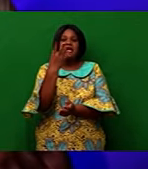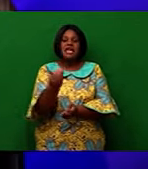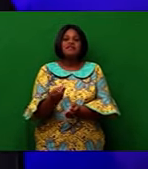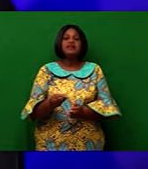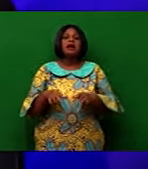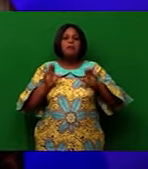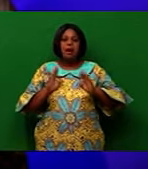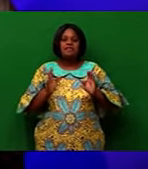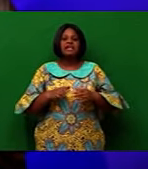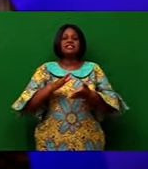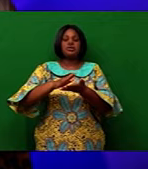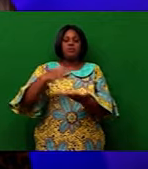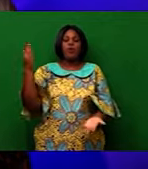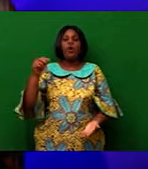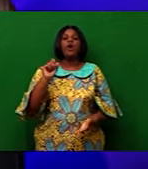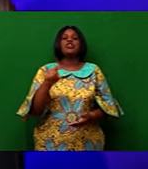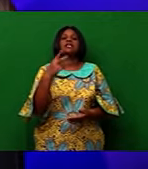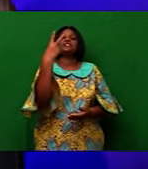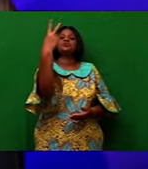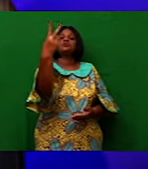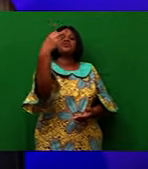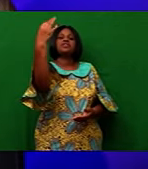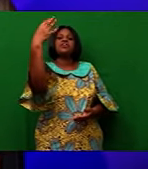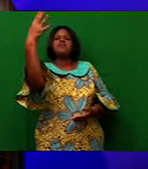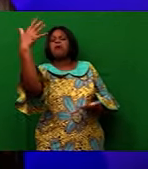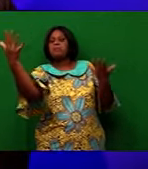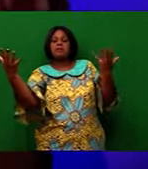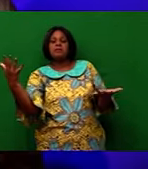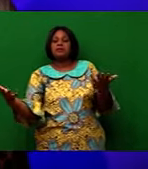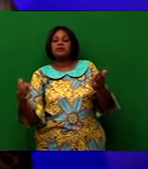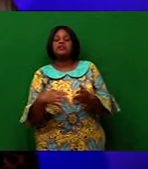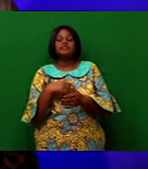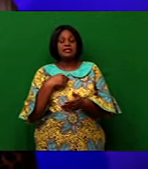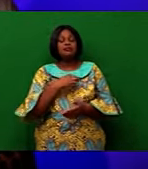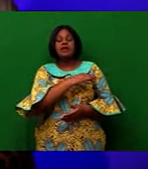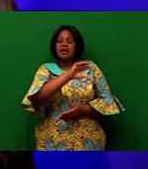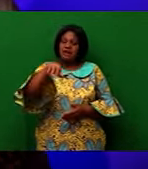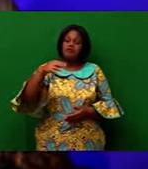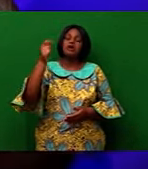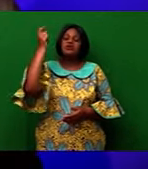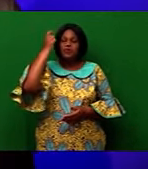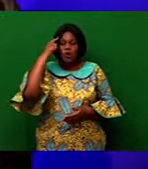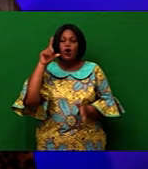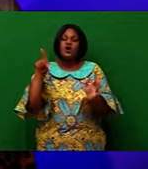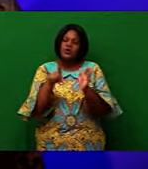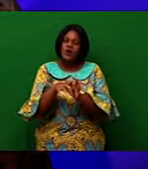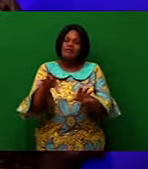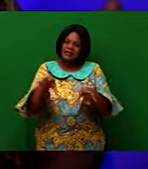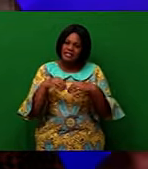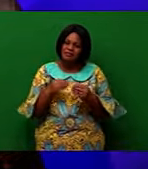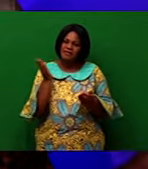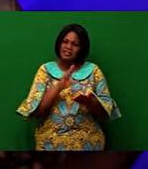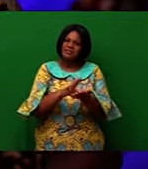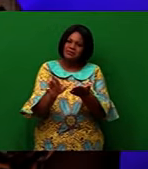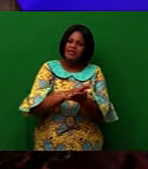vanodarika vamwe chete vachikwira zviri pamutemo zvinozikanwa nenharaunda yese